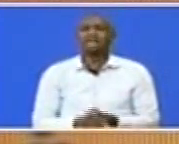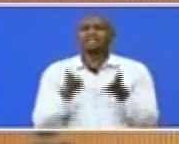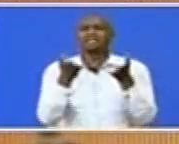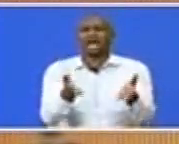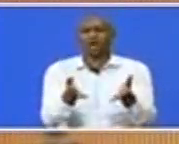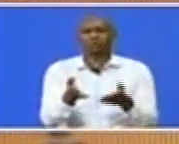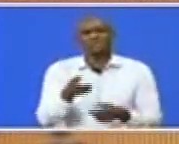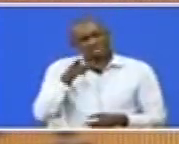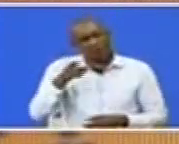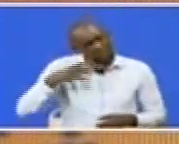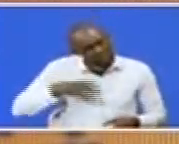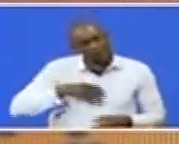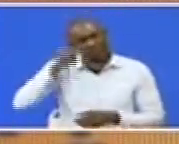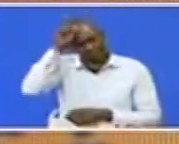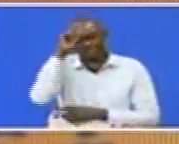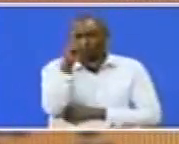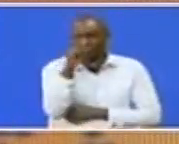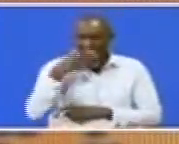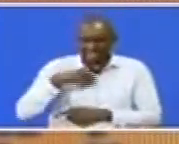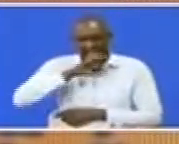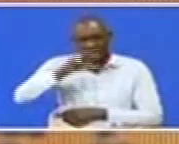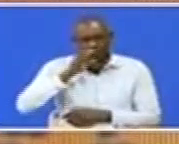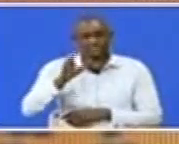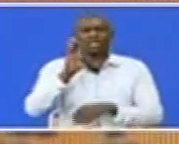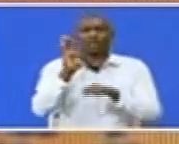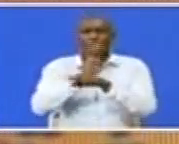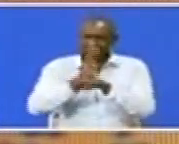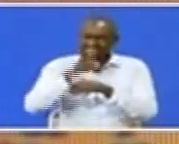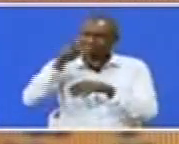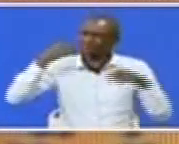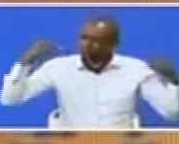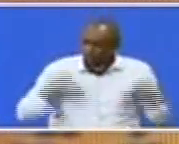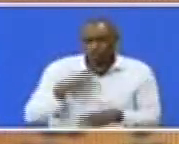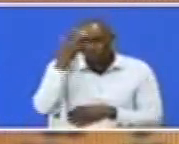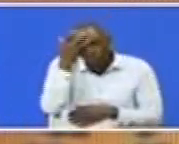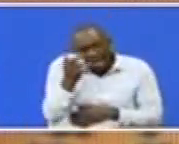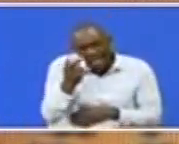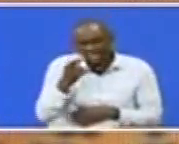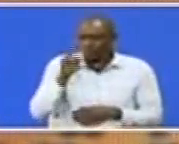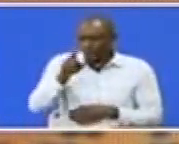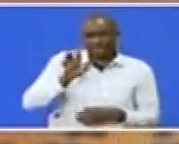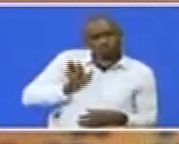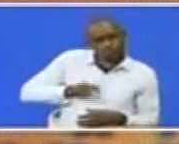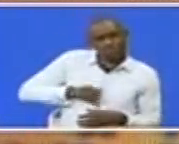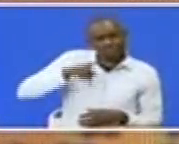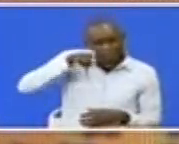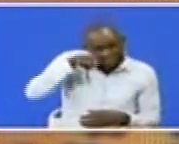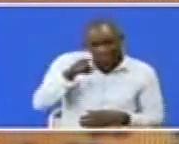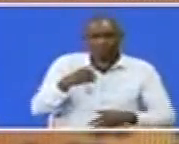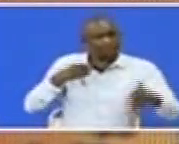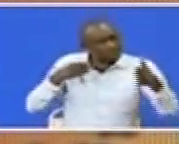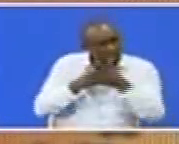Na mtazamaji, wanakijiji katika kijiji kimoja cha kaunti ya Bomet wamepigwa na mshangao baada ya mwanamke mmoja